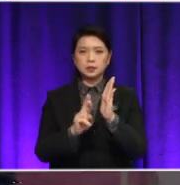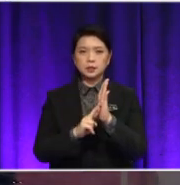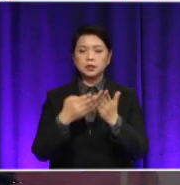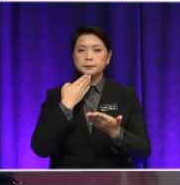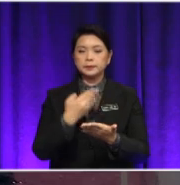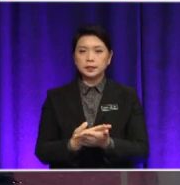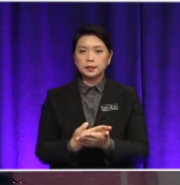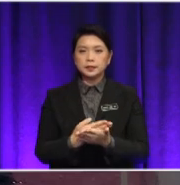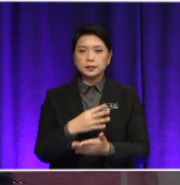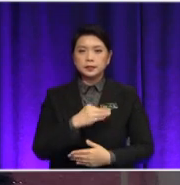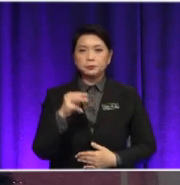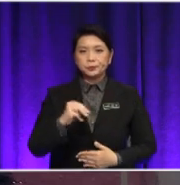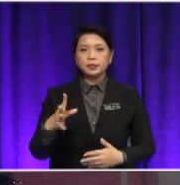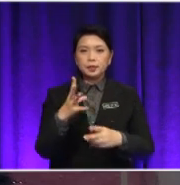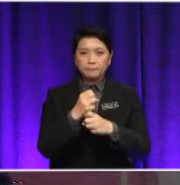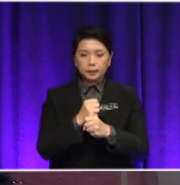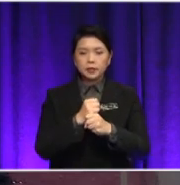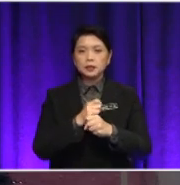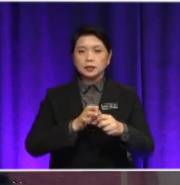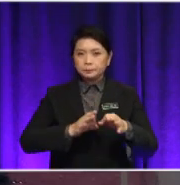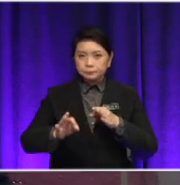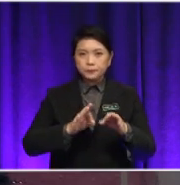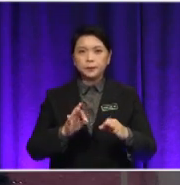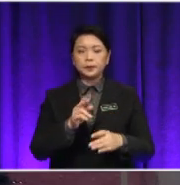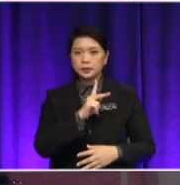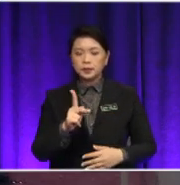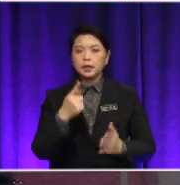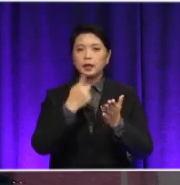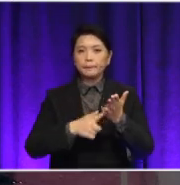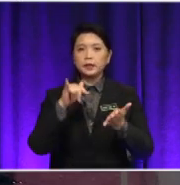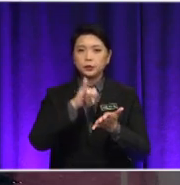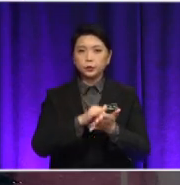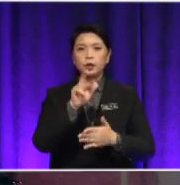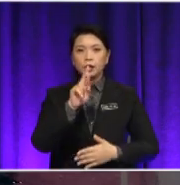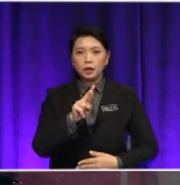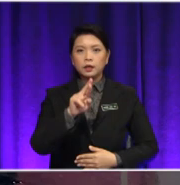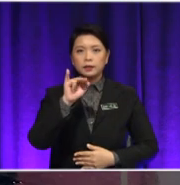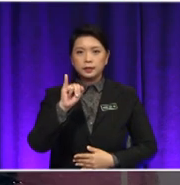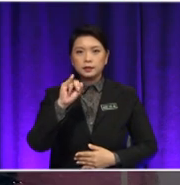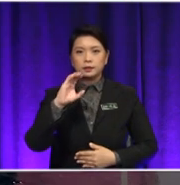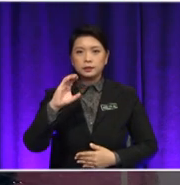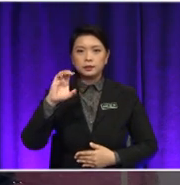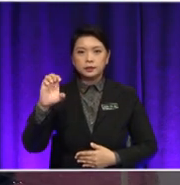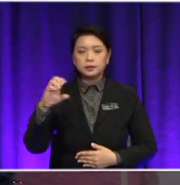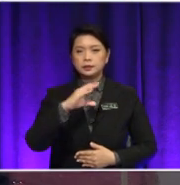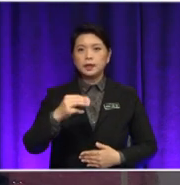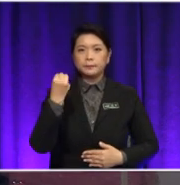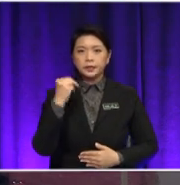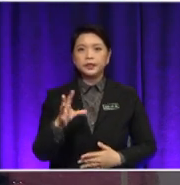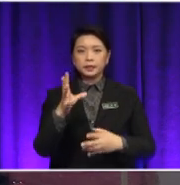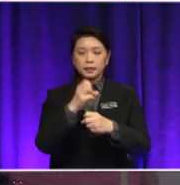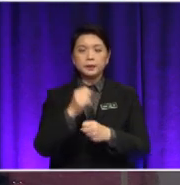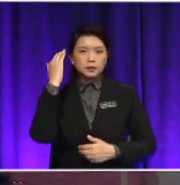dapat menerangkan apa itu RISE. R-I-S-E semua tu dapat terangkan. Kemudian mereka dapat